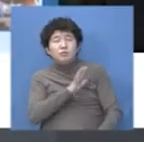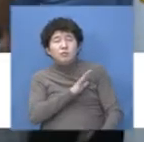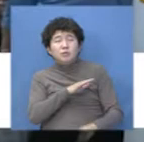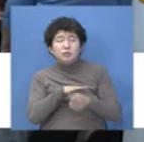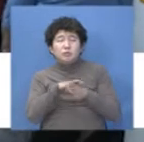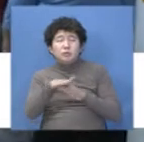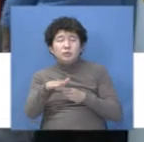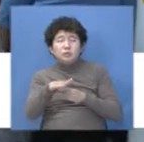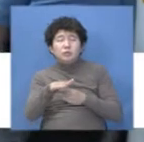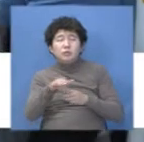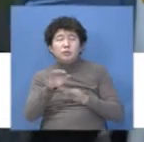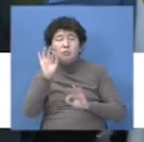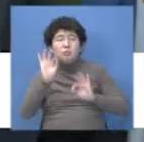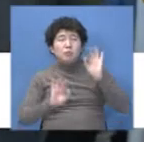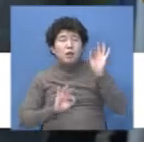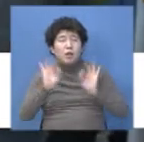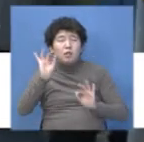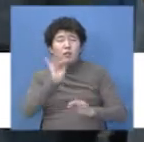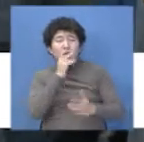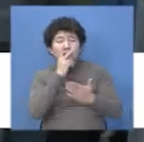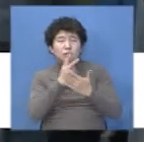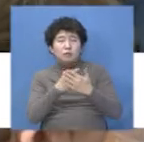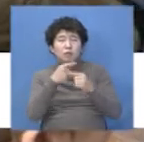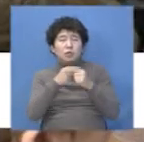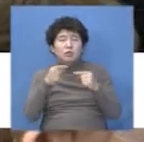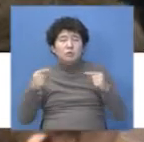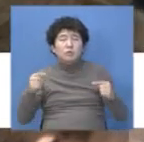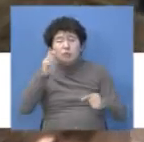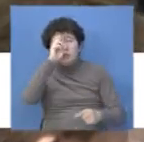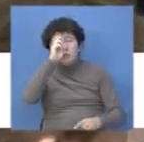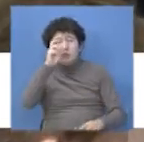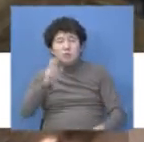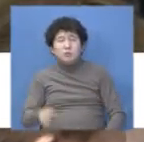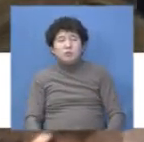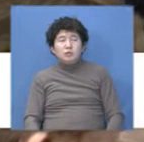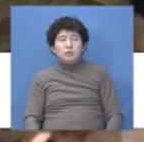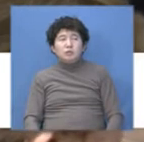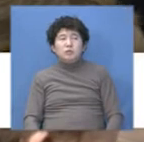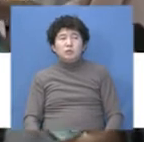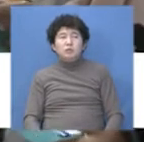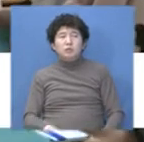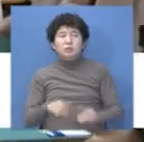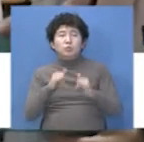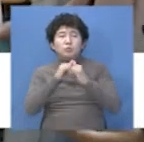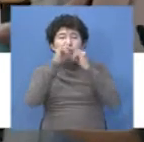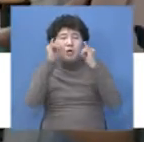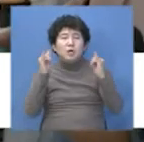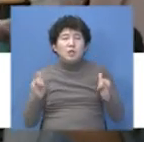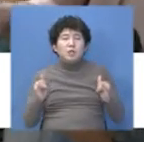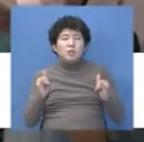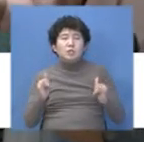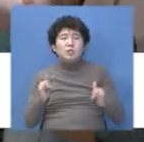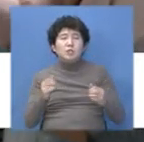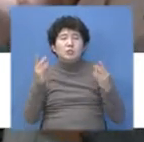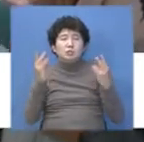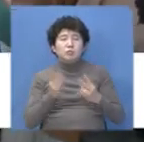реализованы масштабные проекты, а также пересмотрены различные государственные инициативы. В частности, значительно увеличен объем средств,